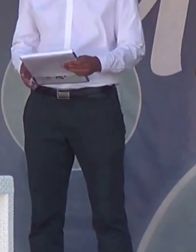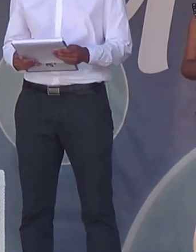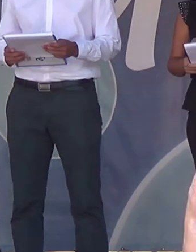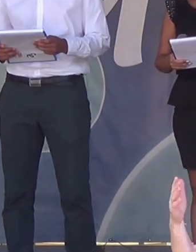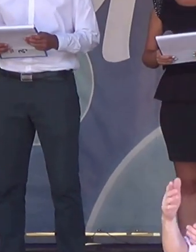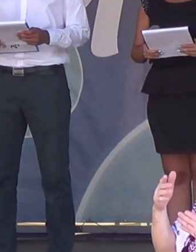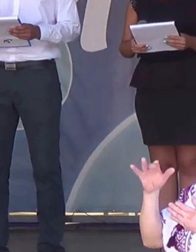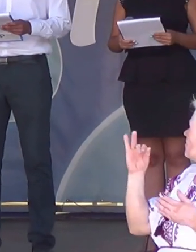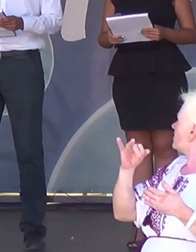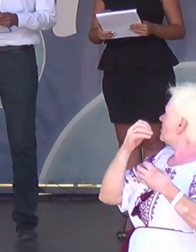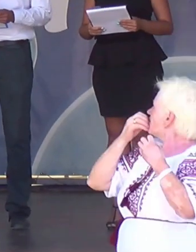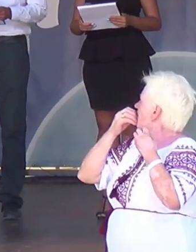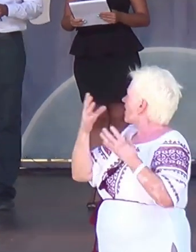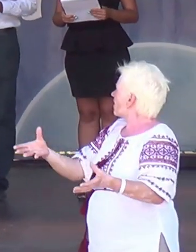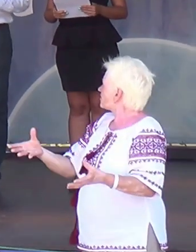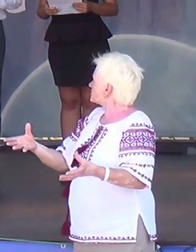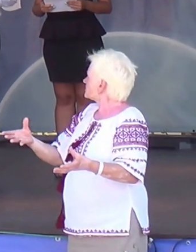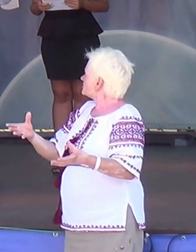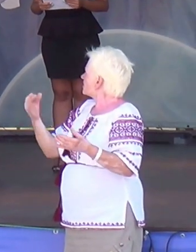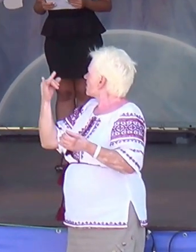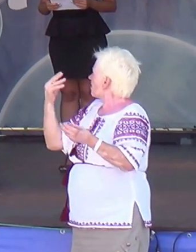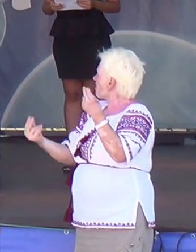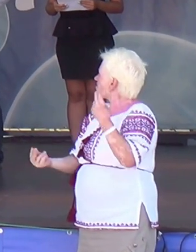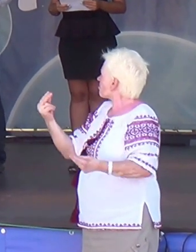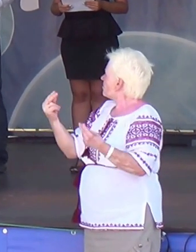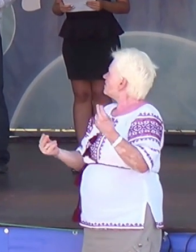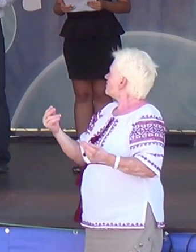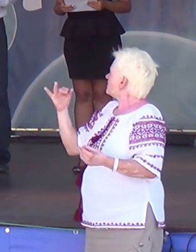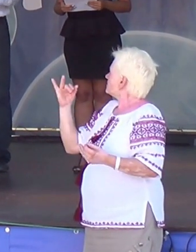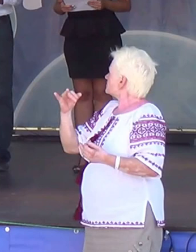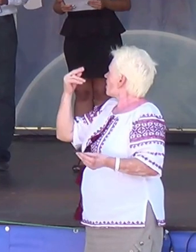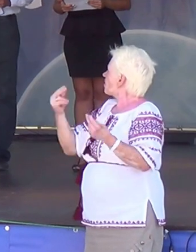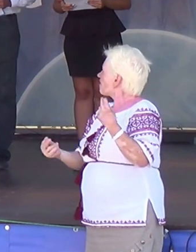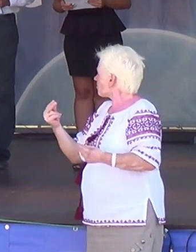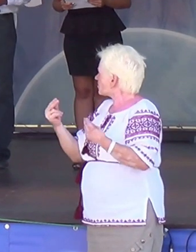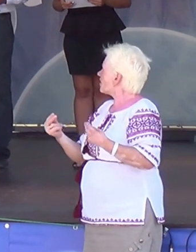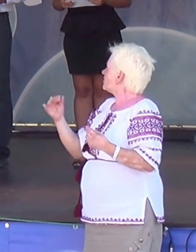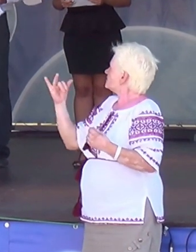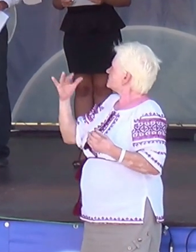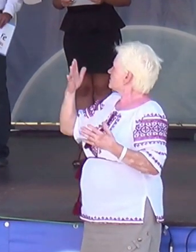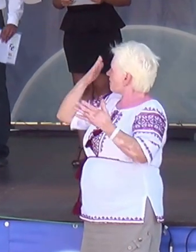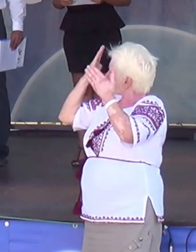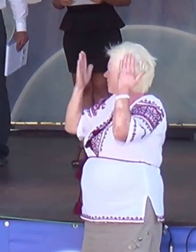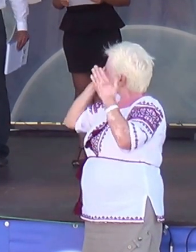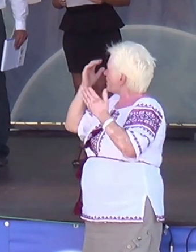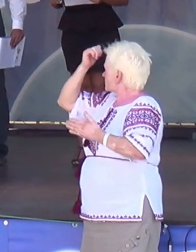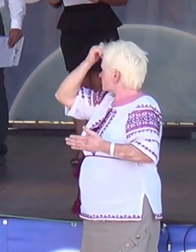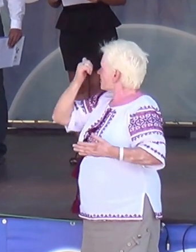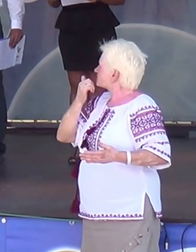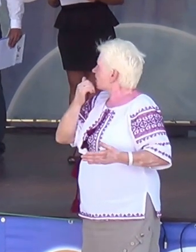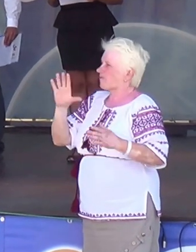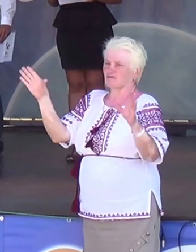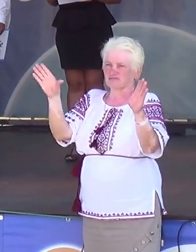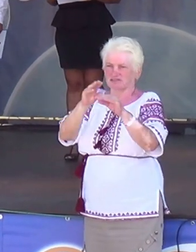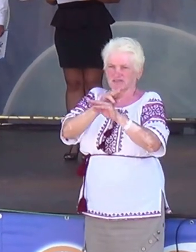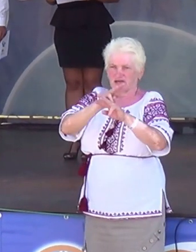настроение и хорошие игры. Играйте и се забавляйте. Спасибо всем!